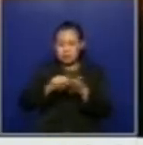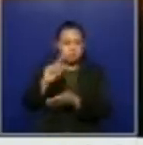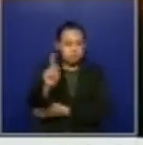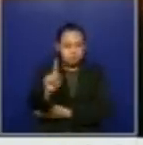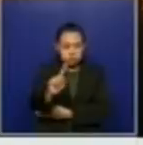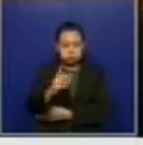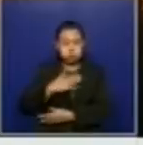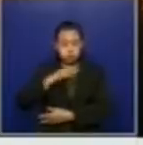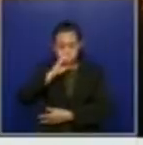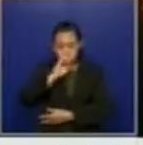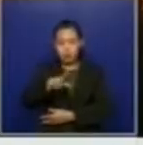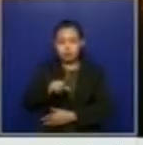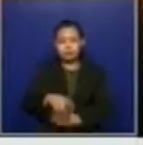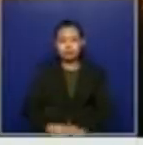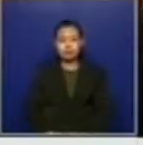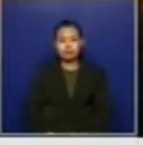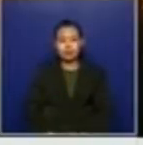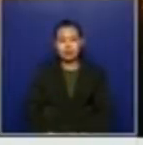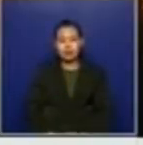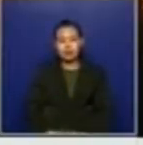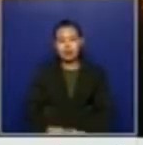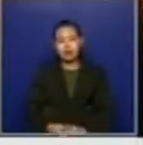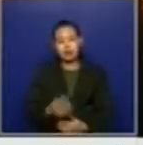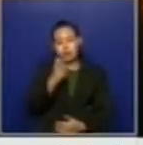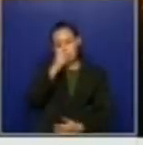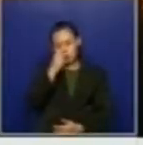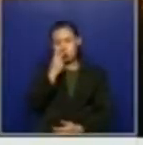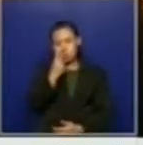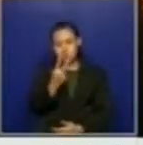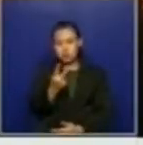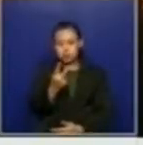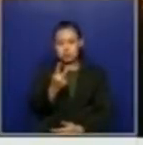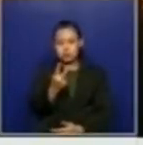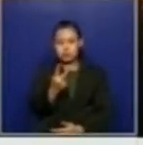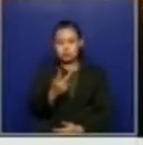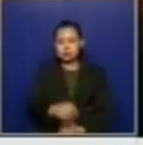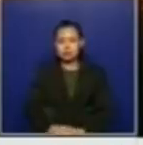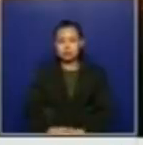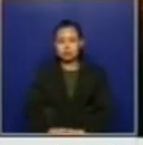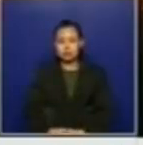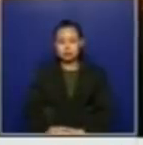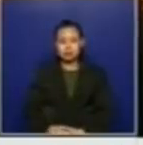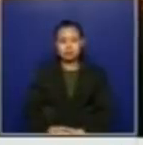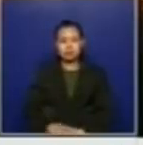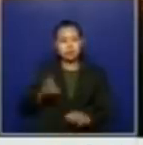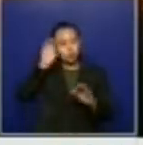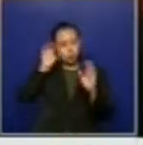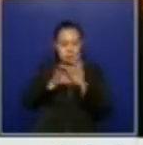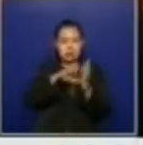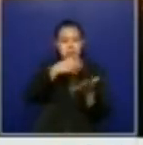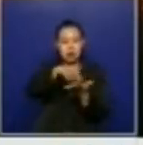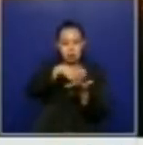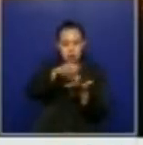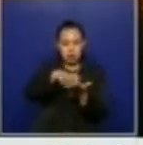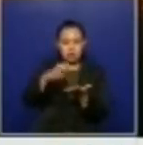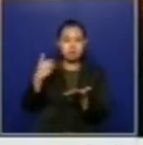ะฮะดูให้สบายอย่าคิดอะไรมากนะครับผมบอกแล้วว่าภาพจะบอกเล่าเรื่องราวนะฮะผมมีอยู่